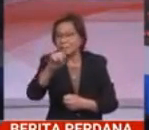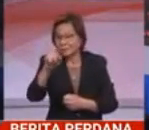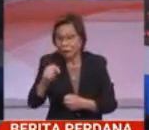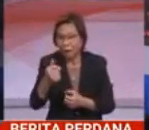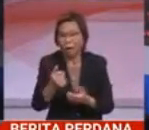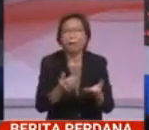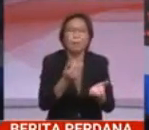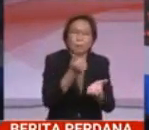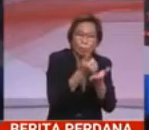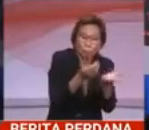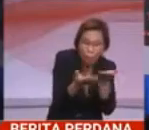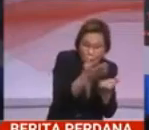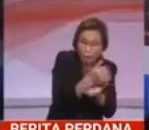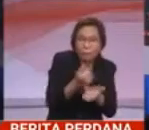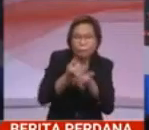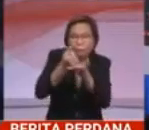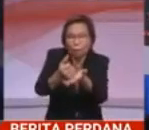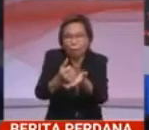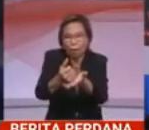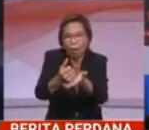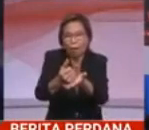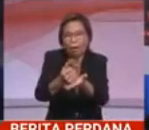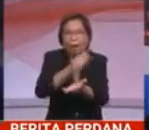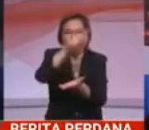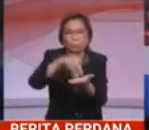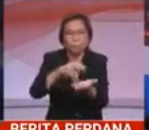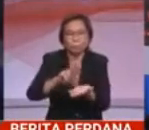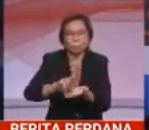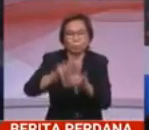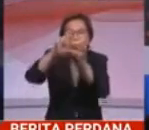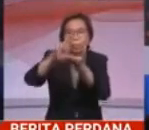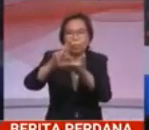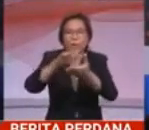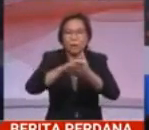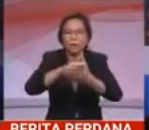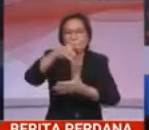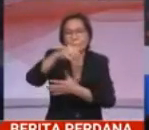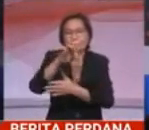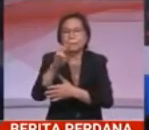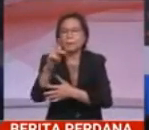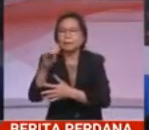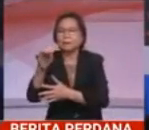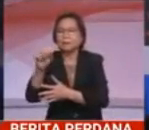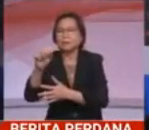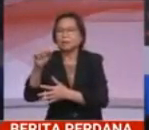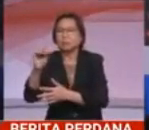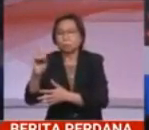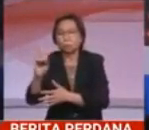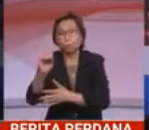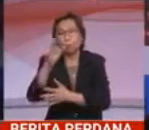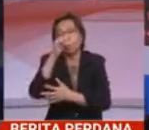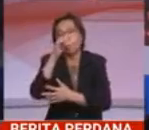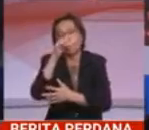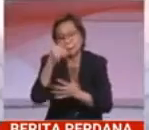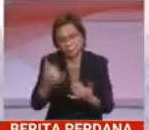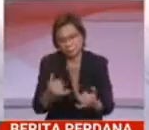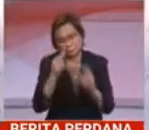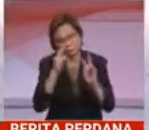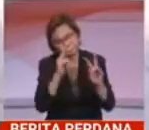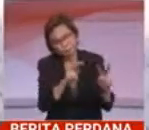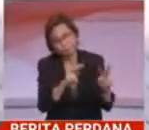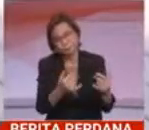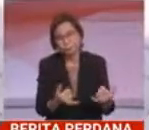yang disediakan di Pusat Rehabilitasi Pertubuhan Keselamatan Sosial Perkeso Air Keroh, Melaka.